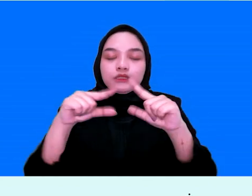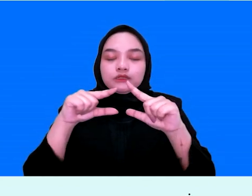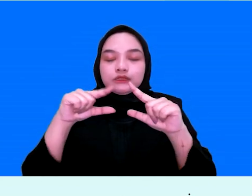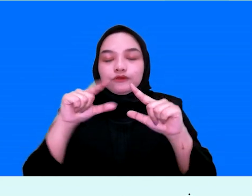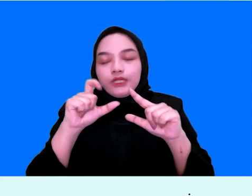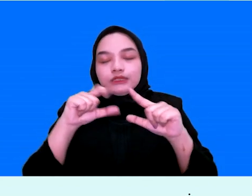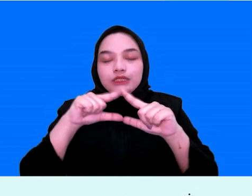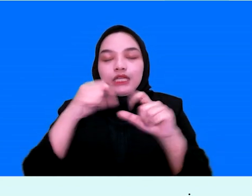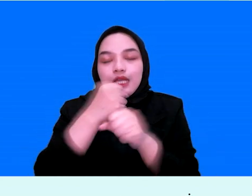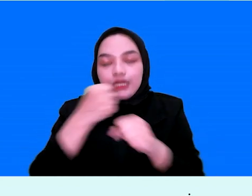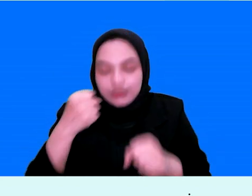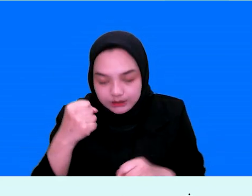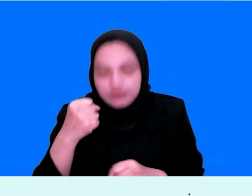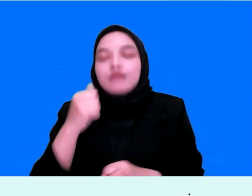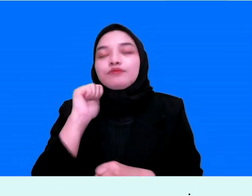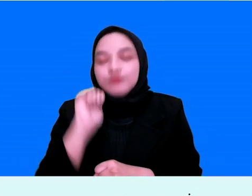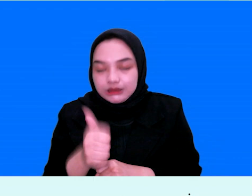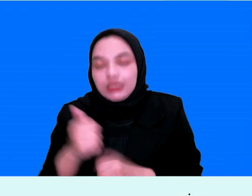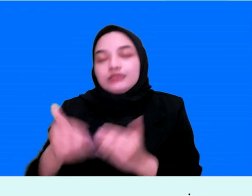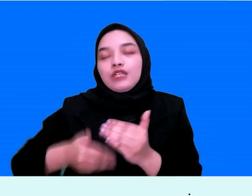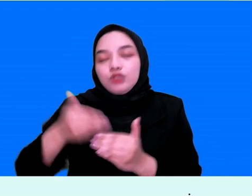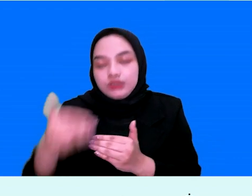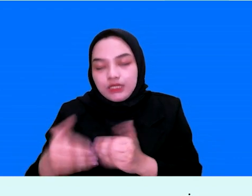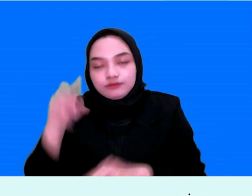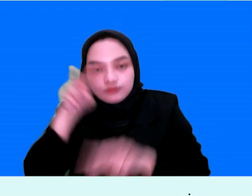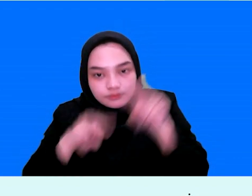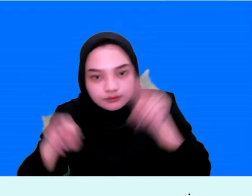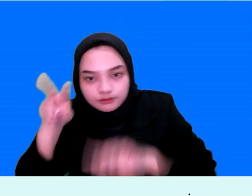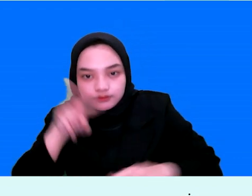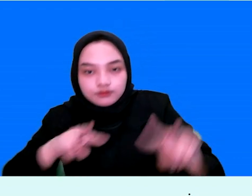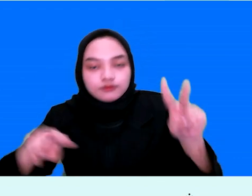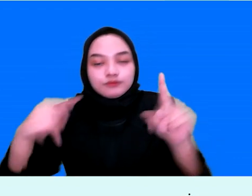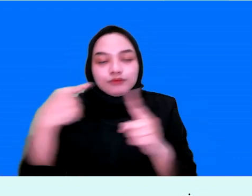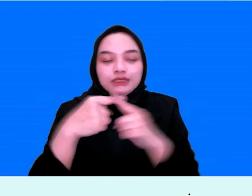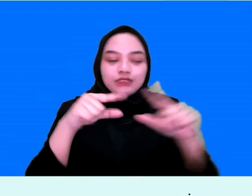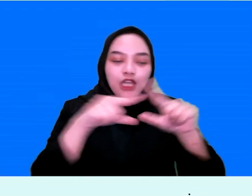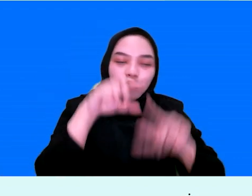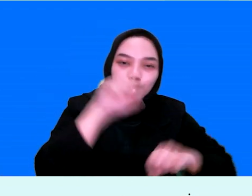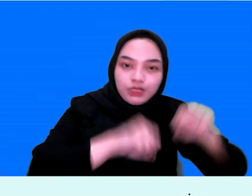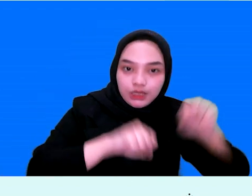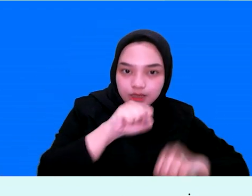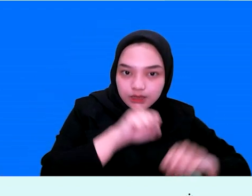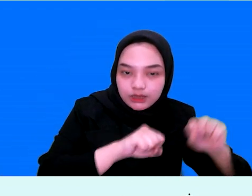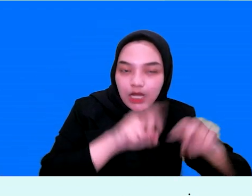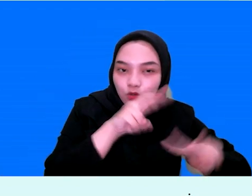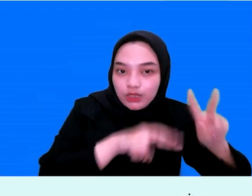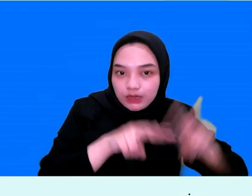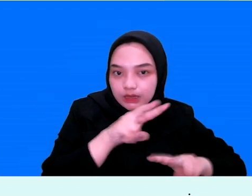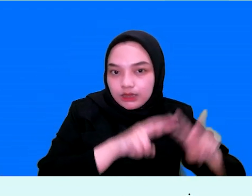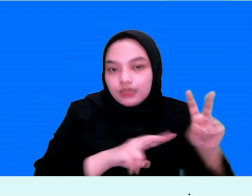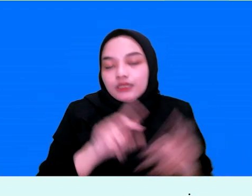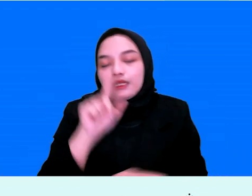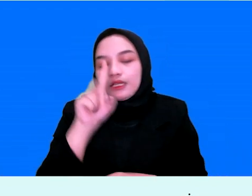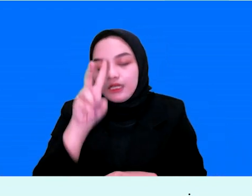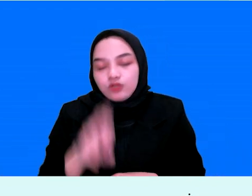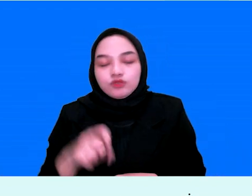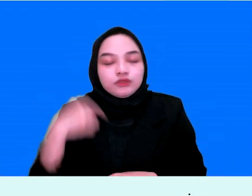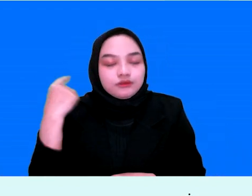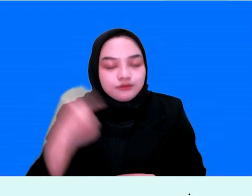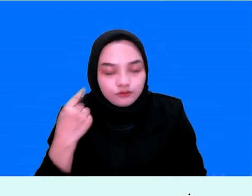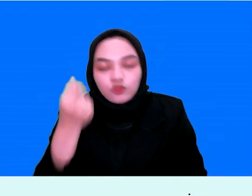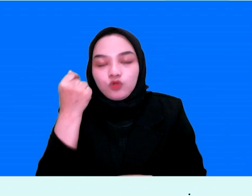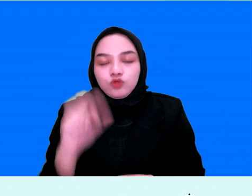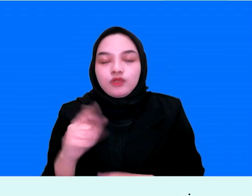melakukan improvement, ada baiknya dilakukan monitoring dan audit secara berkala oleh tim website MRT Jakarta untuk menjaga